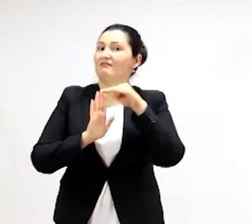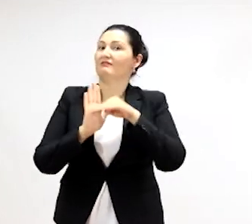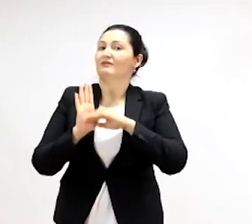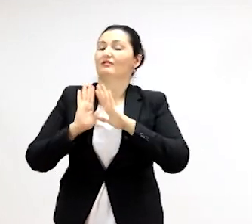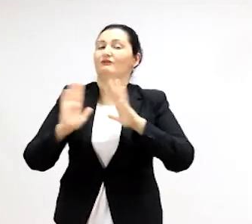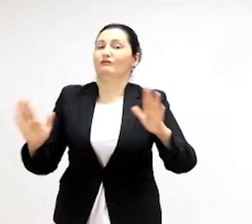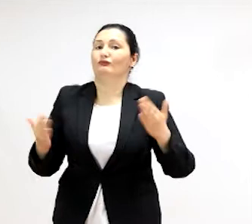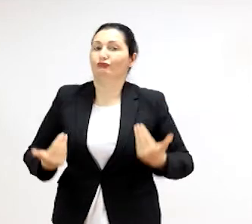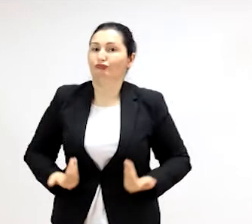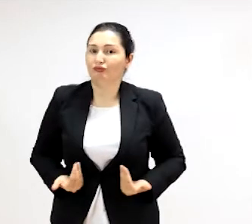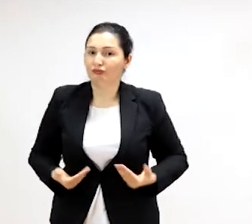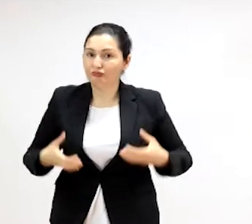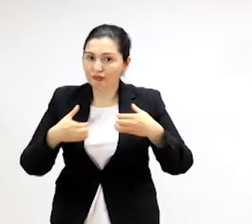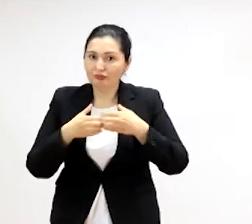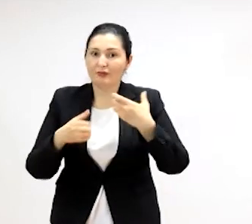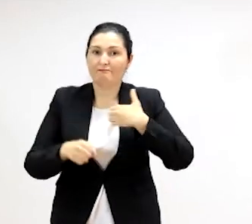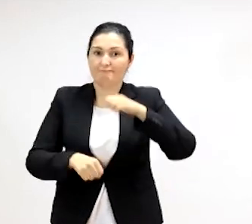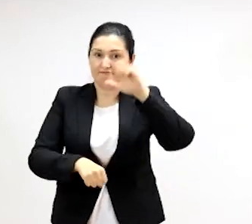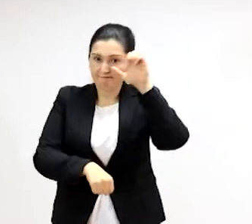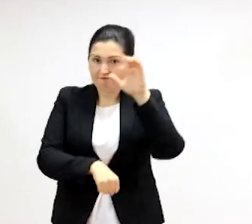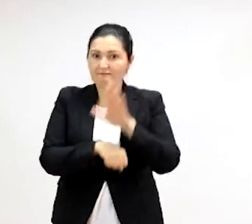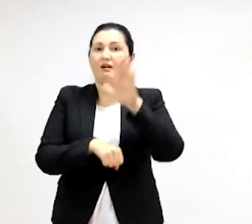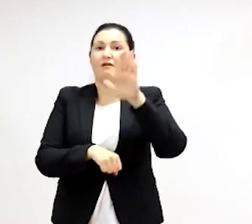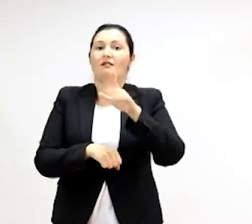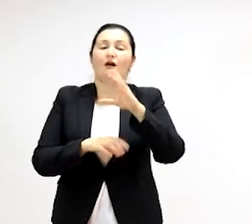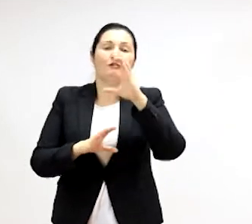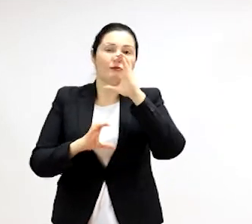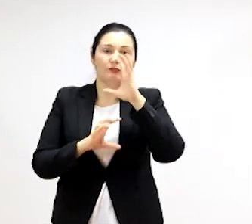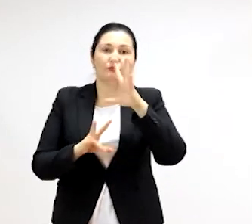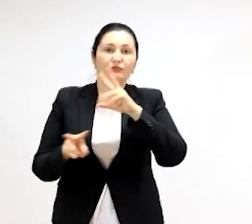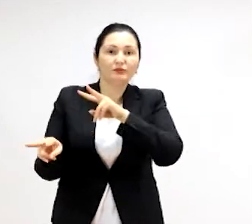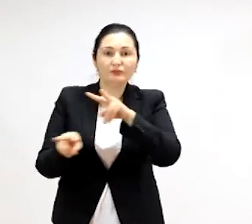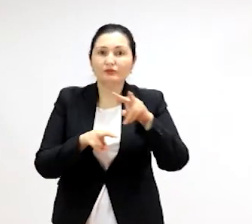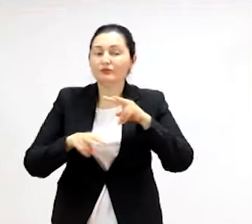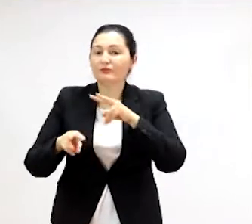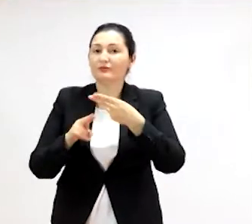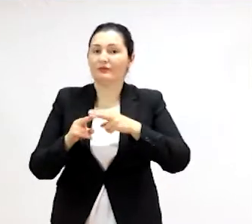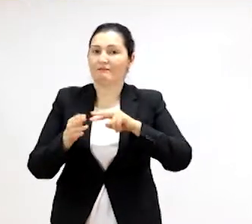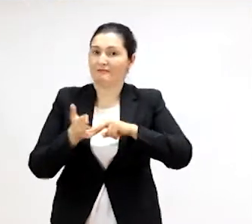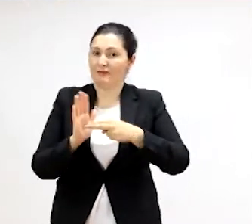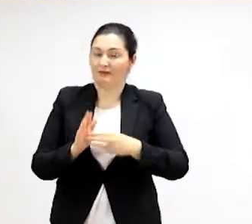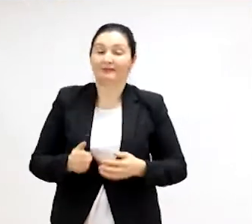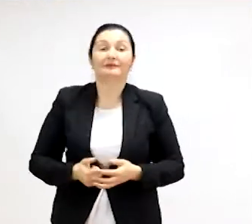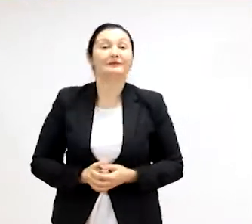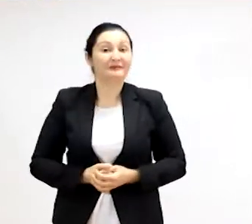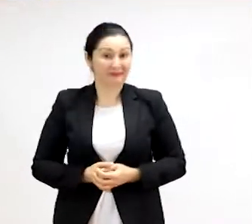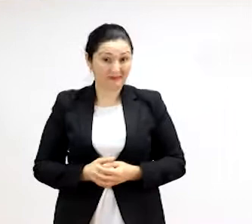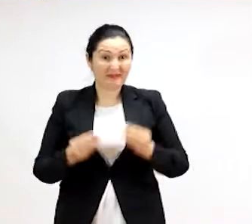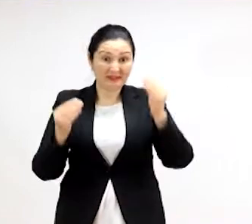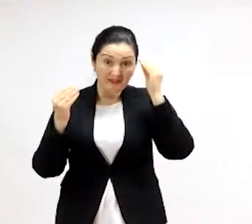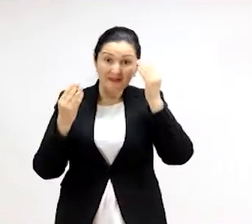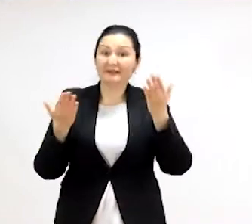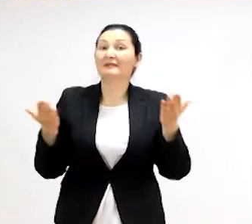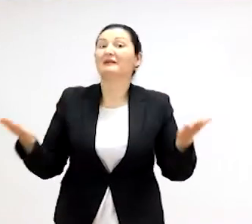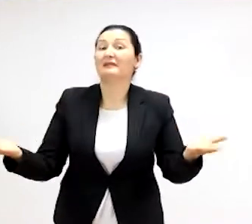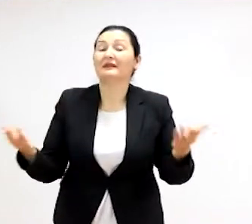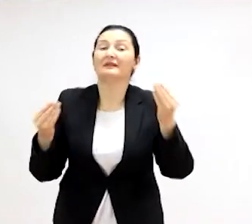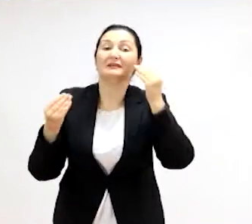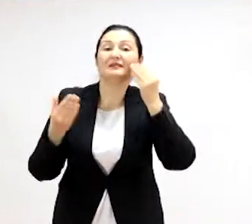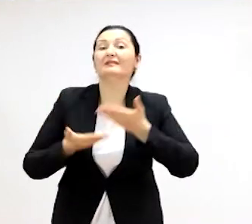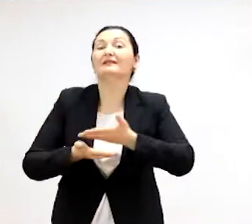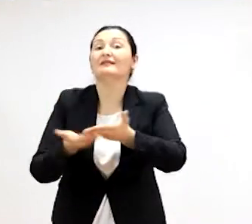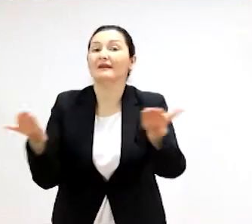мекунем. Иҷрои фармони маро гург назорат мекунад. Бачаҳои азиз, ба фикри шумо,